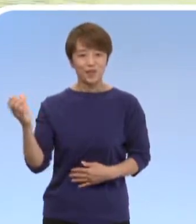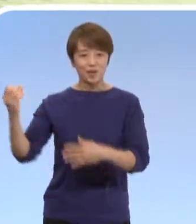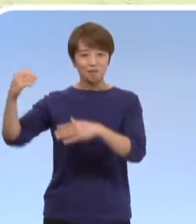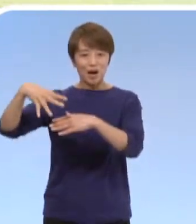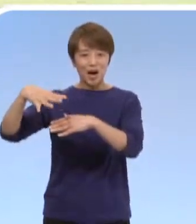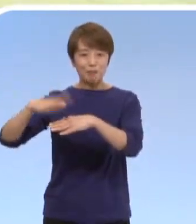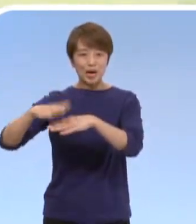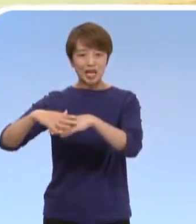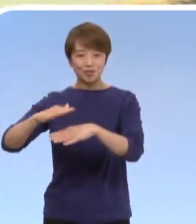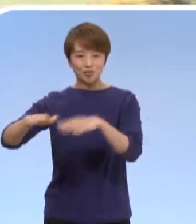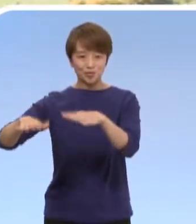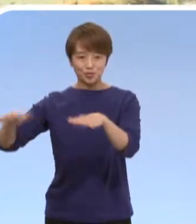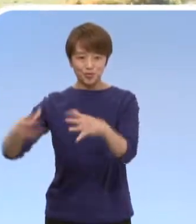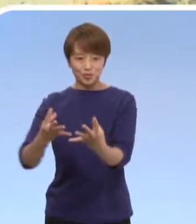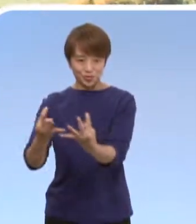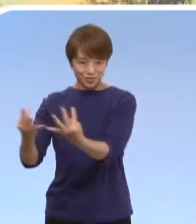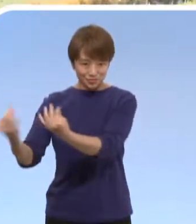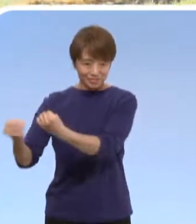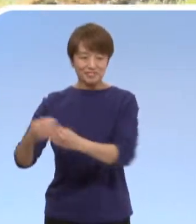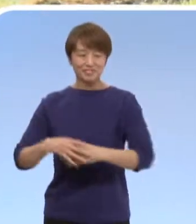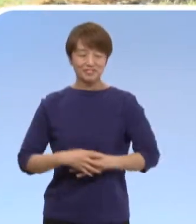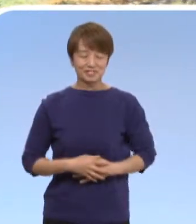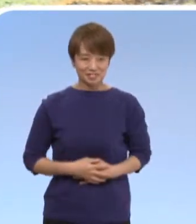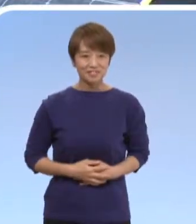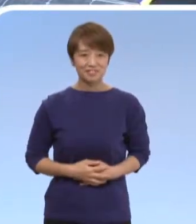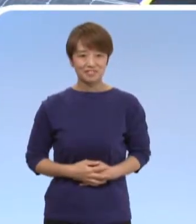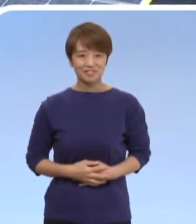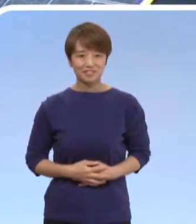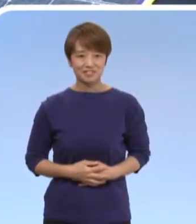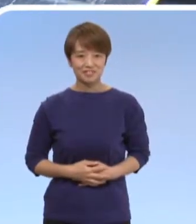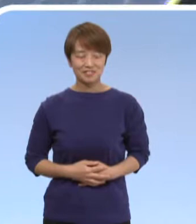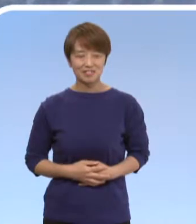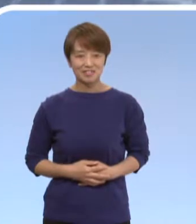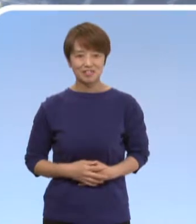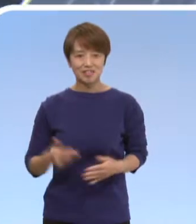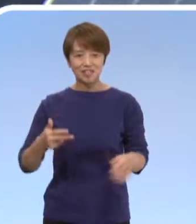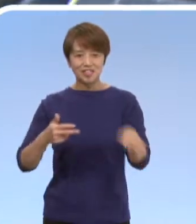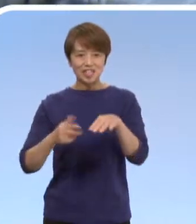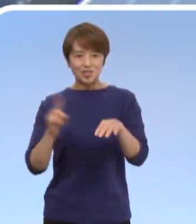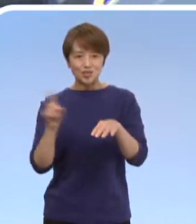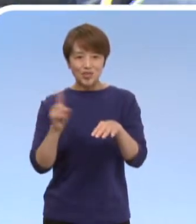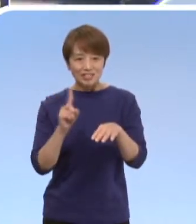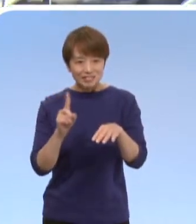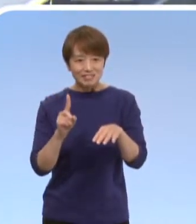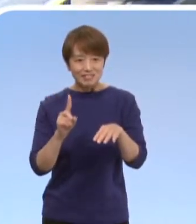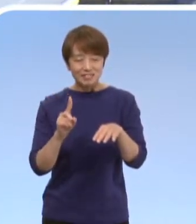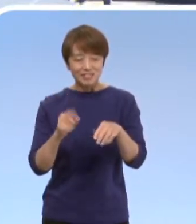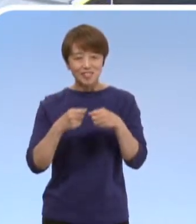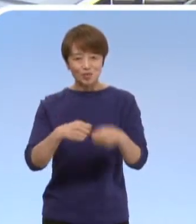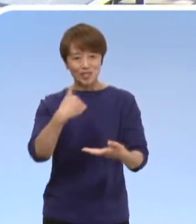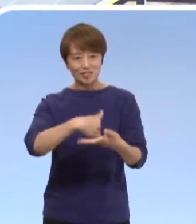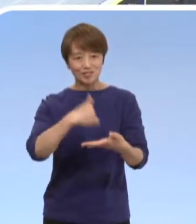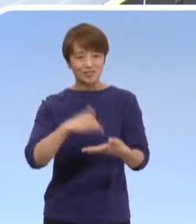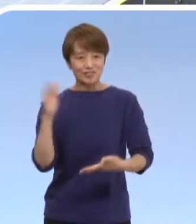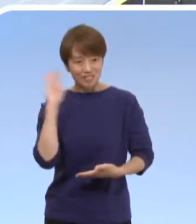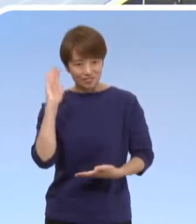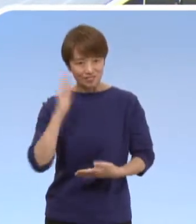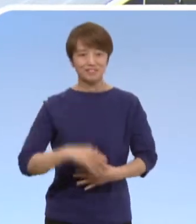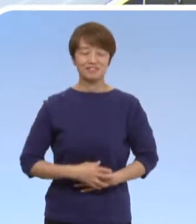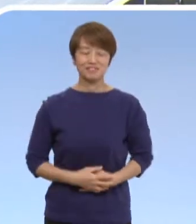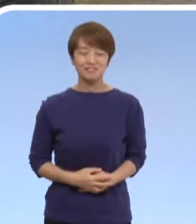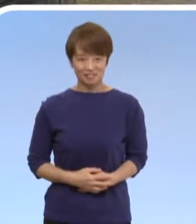陽光発電のパネルがいっぱい 一体どんな施設なのか詳しくお聞きしました